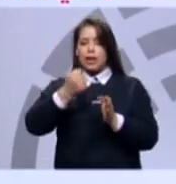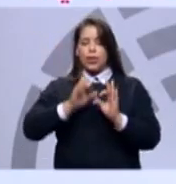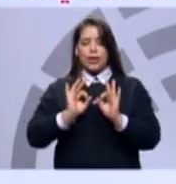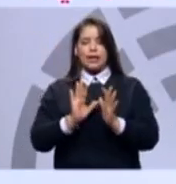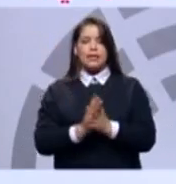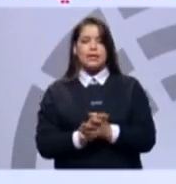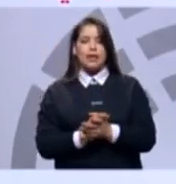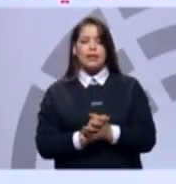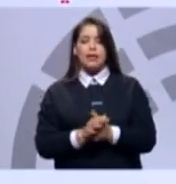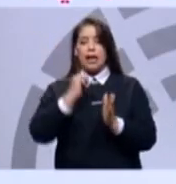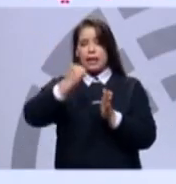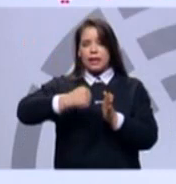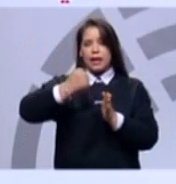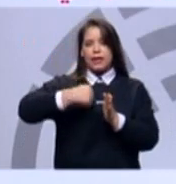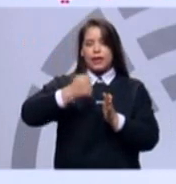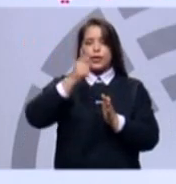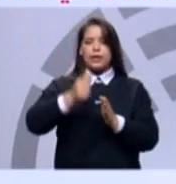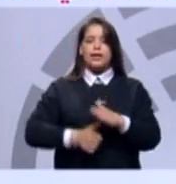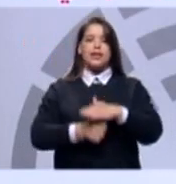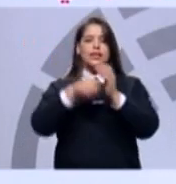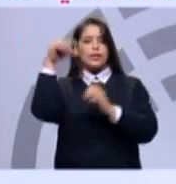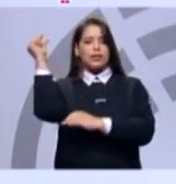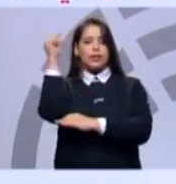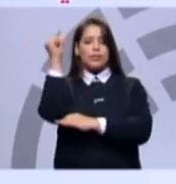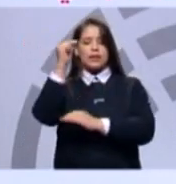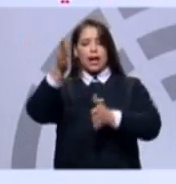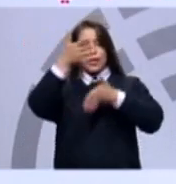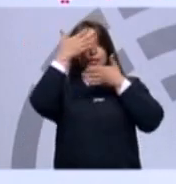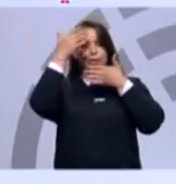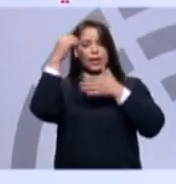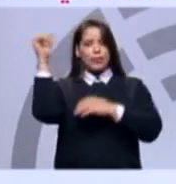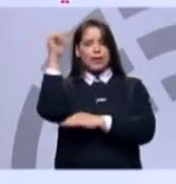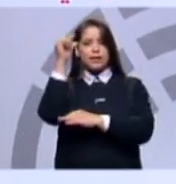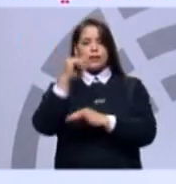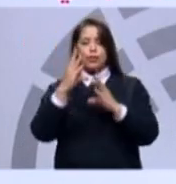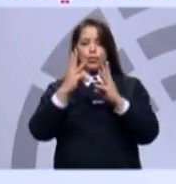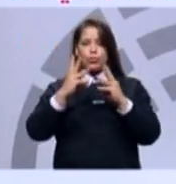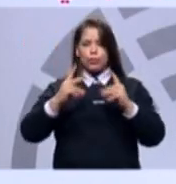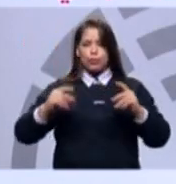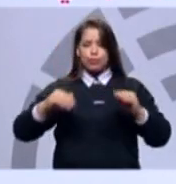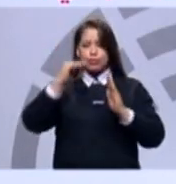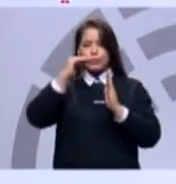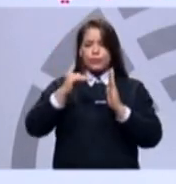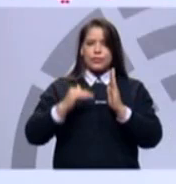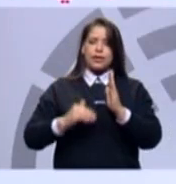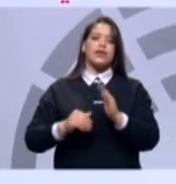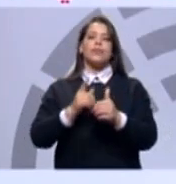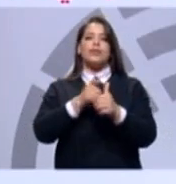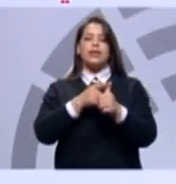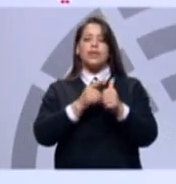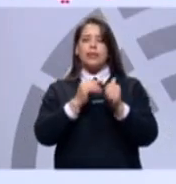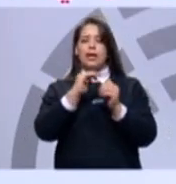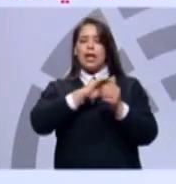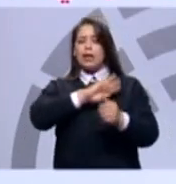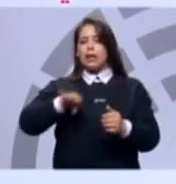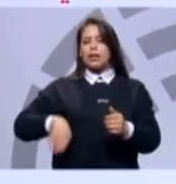القيروين ربيعته الثلاثه عاصمه الاسلام في المغرب الاسلامي التي تدحرجت لتحتل المراتب الاخيره في التنميه ومستوى